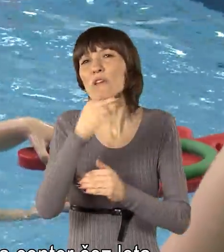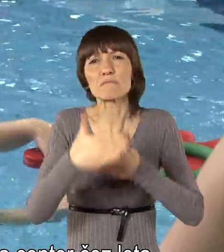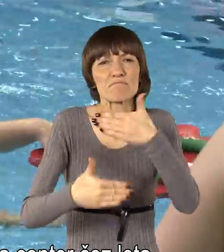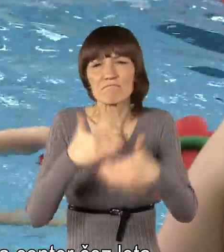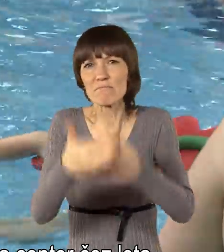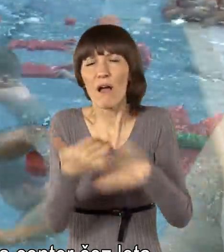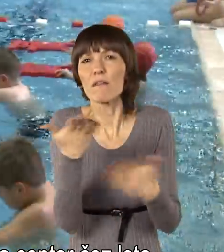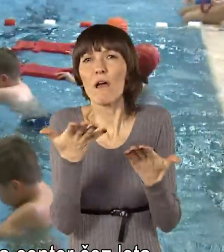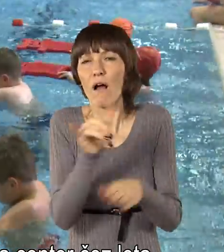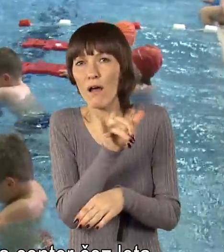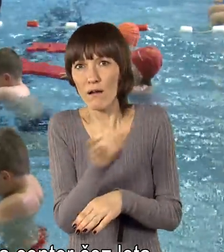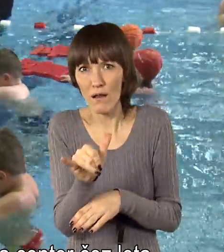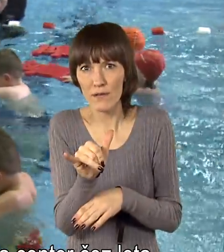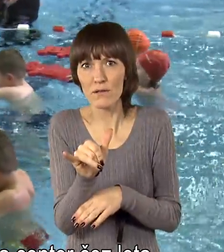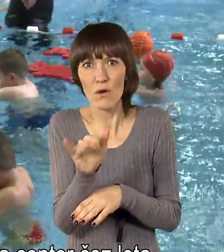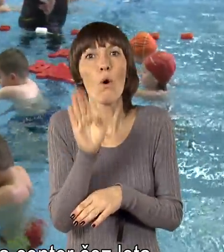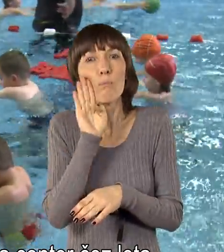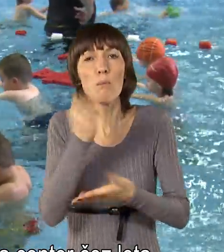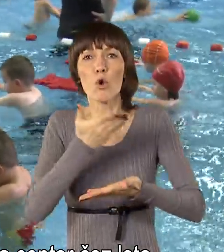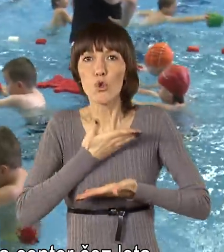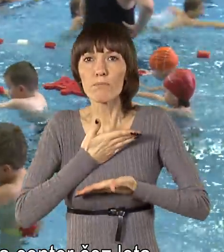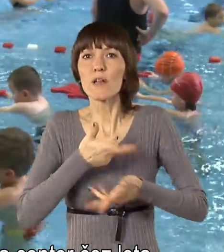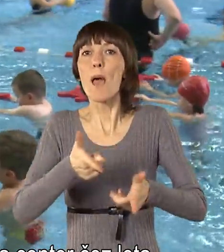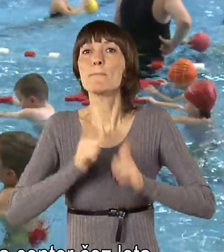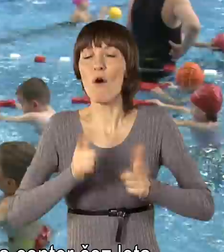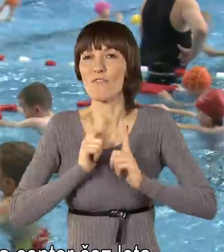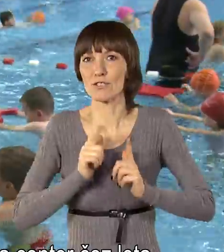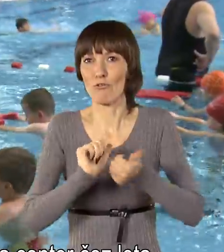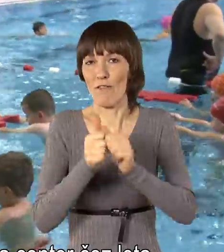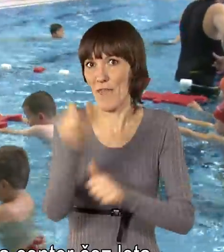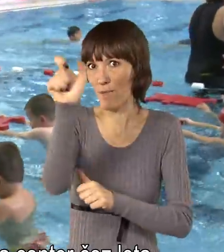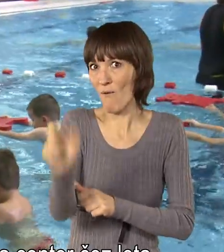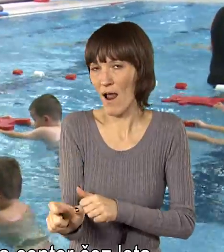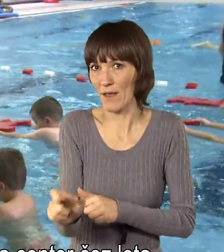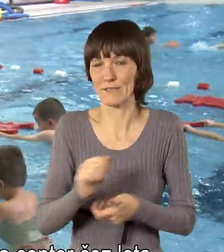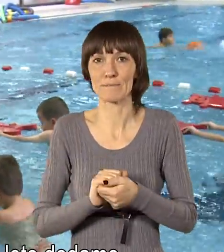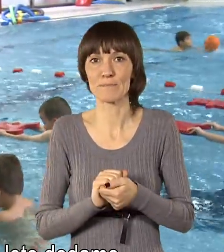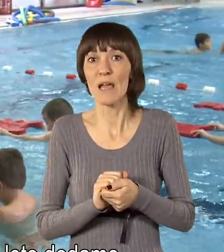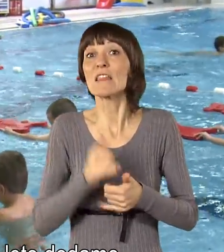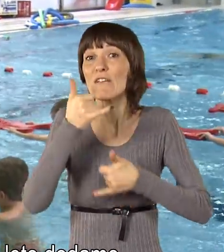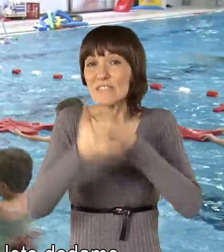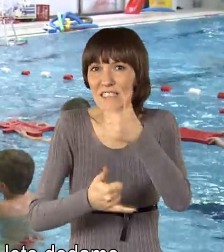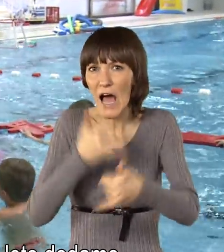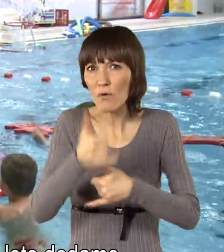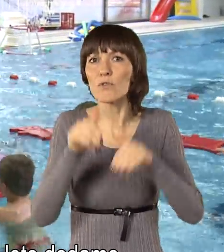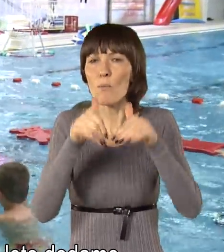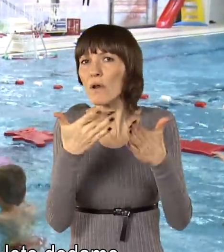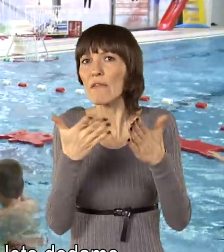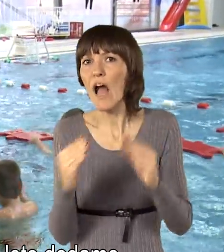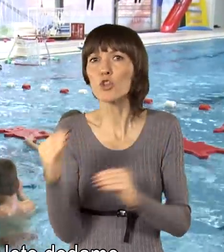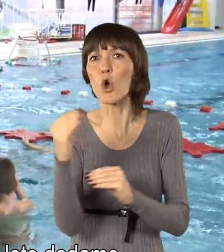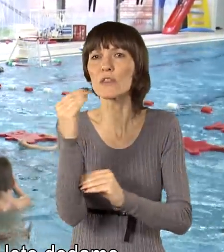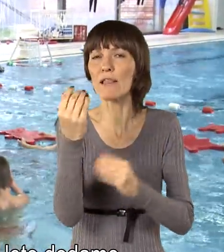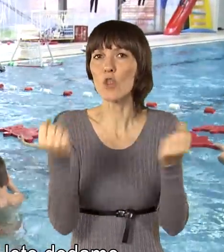čez leta prinesel tudi kakšnega na koncu tekmovalca. In cilj je, da vsako leto